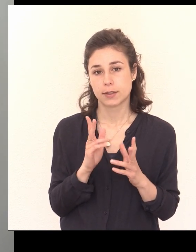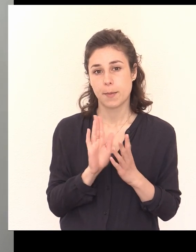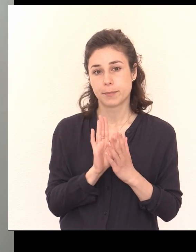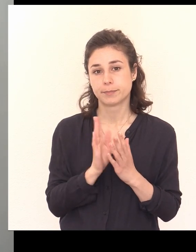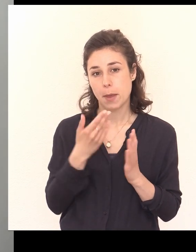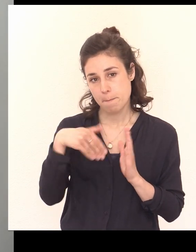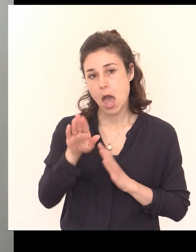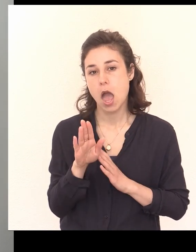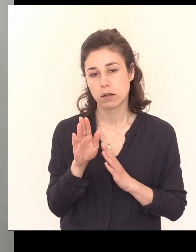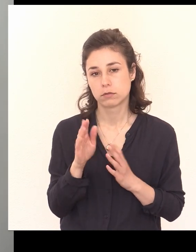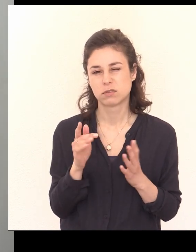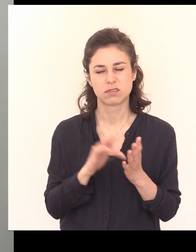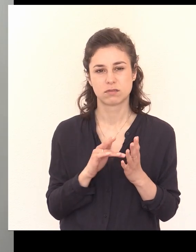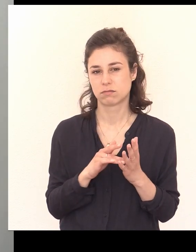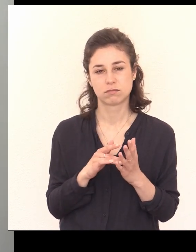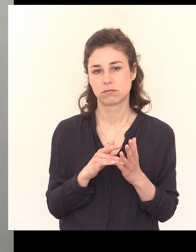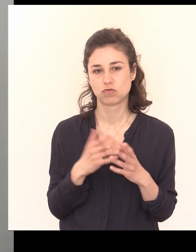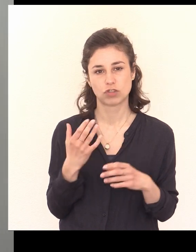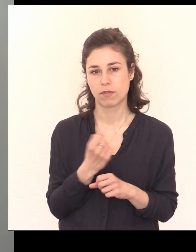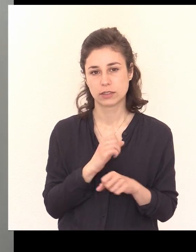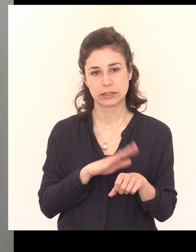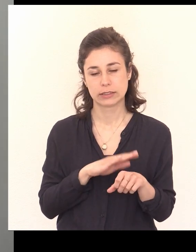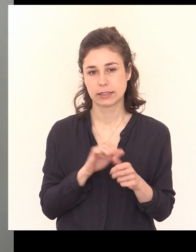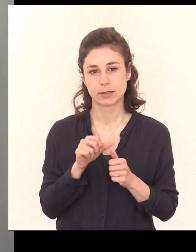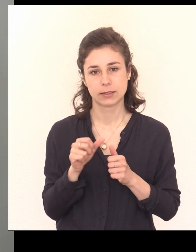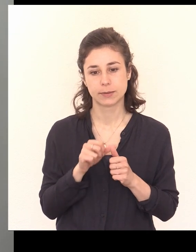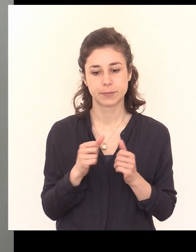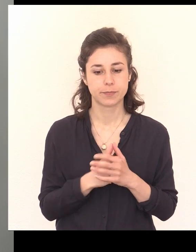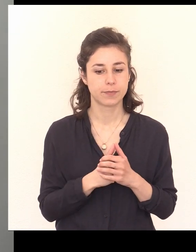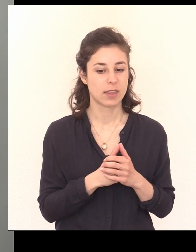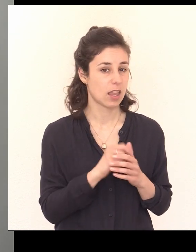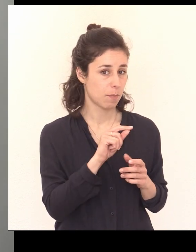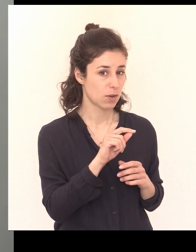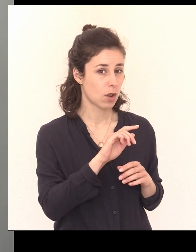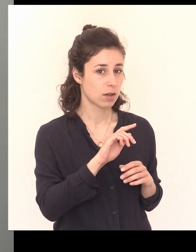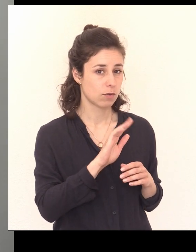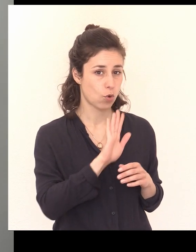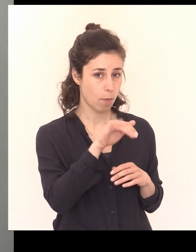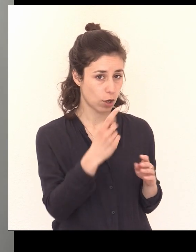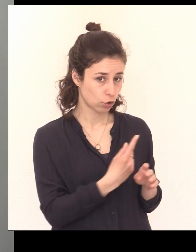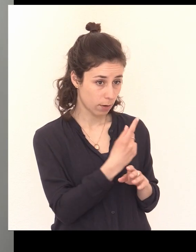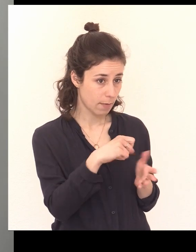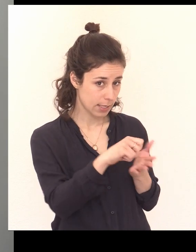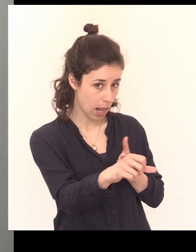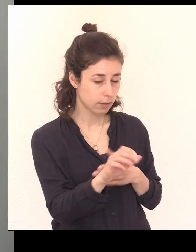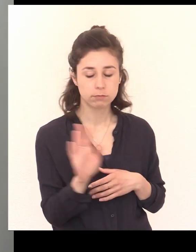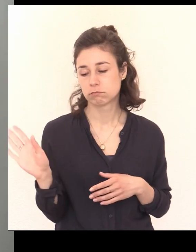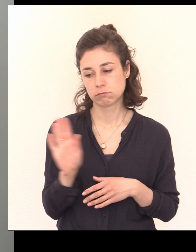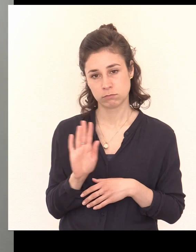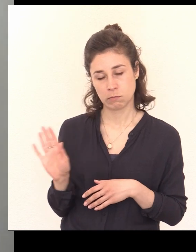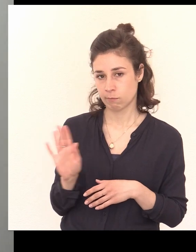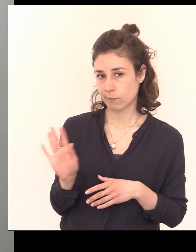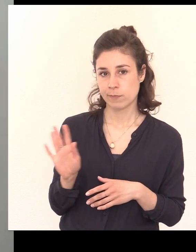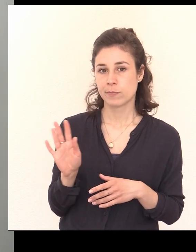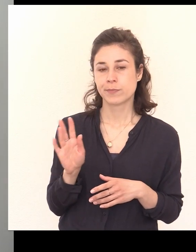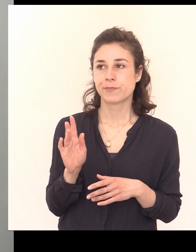natürlich drüber, weil wir es ja nicht schaffen. Zeitlich also, sonst. Wird Überstunde dann bezahlt? Nee. Es wird mir